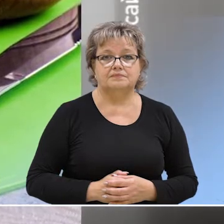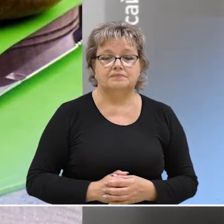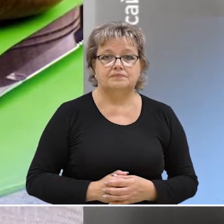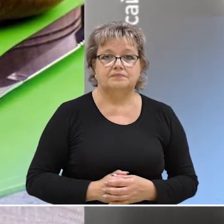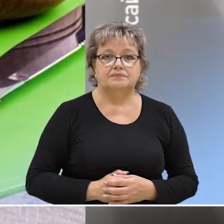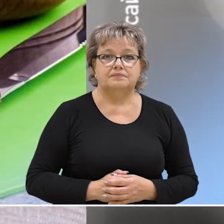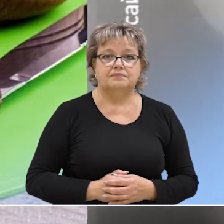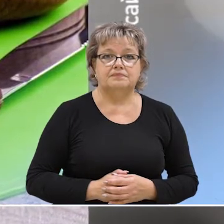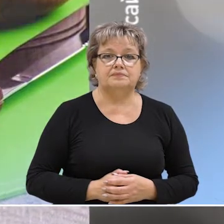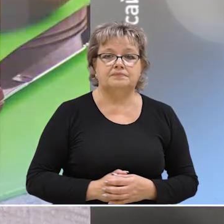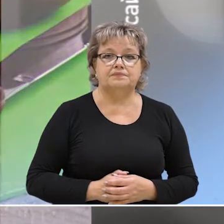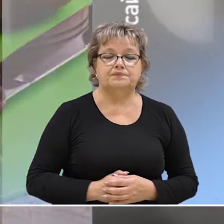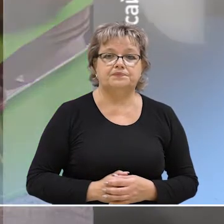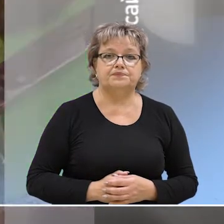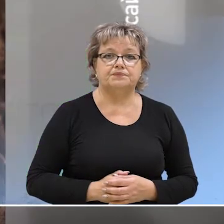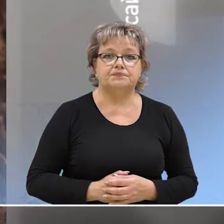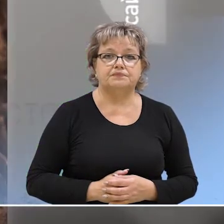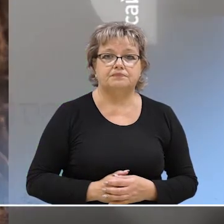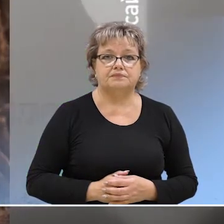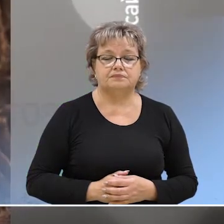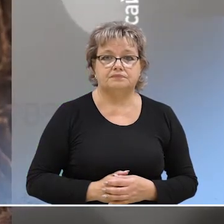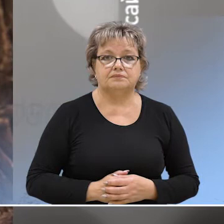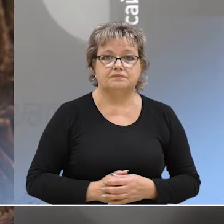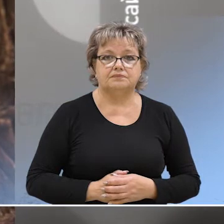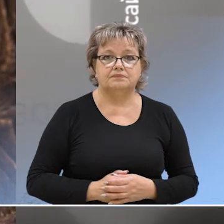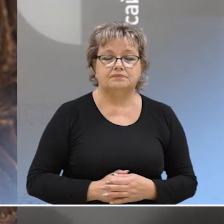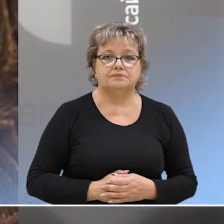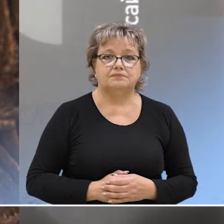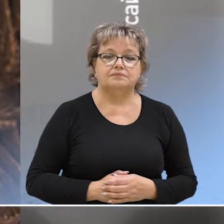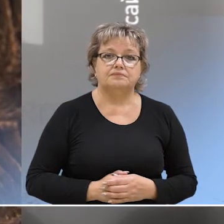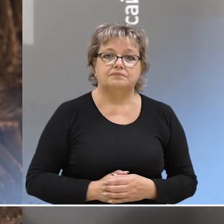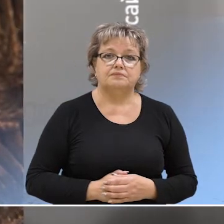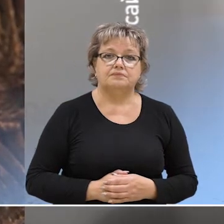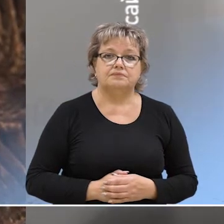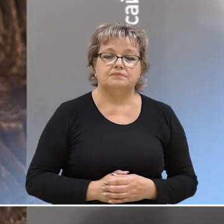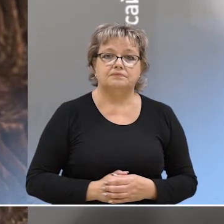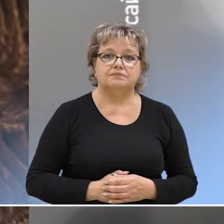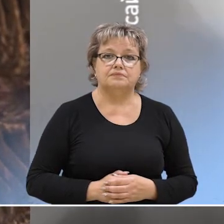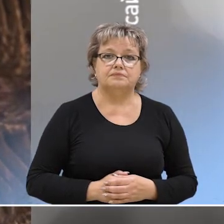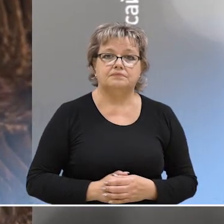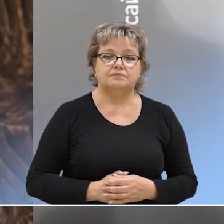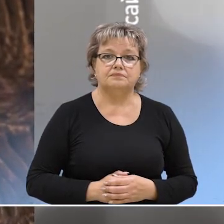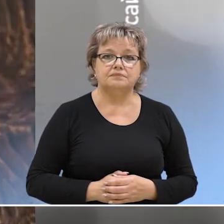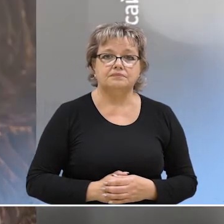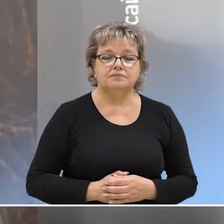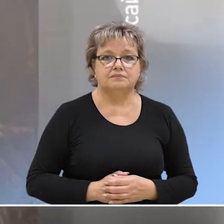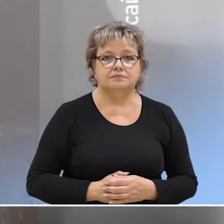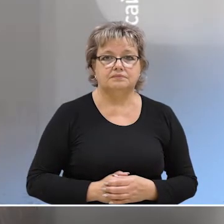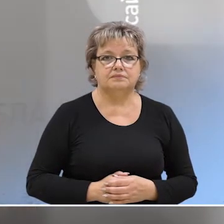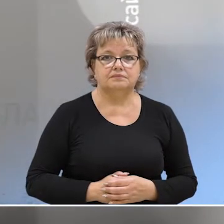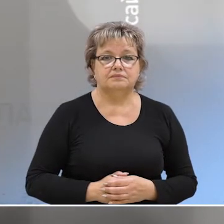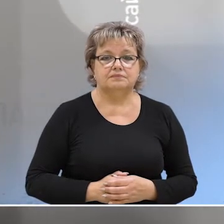снимает тревожность, успокаивает нервную систему и способствует нормализации сна. Врачи отметили, что пектин в клетчатке сельдерея